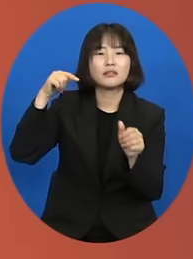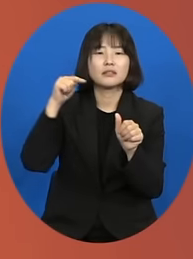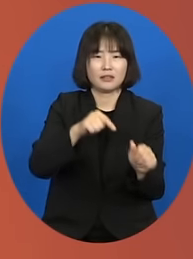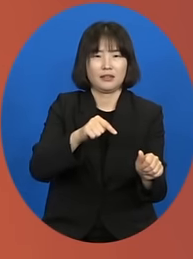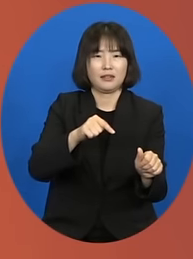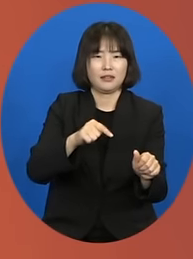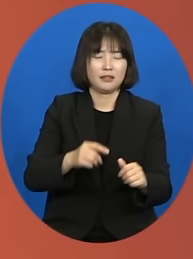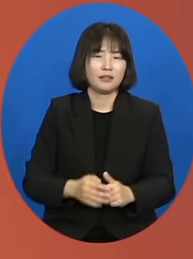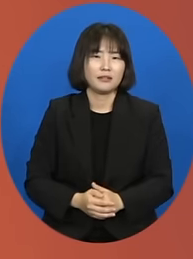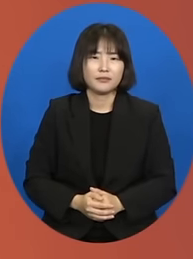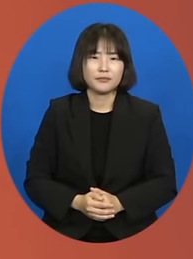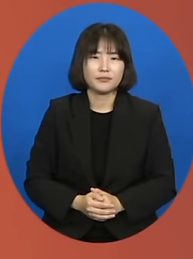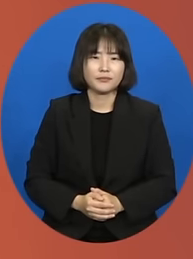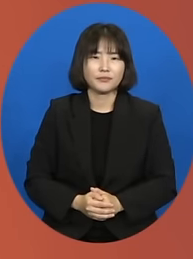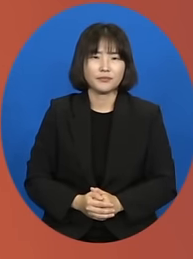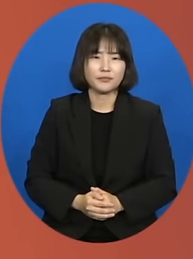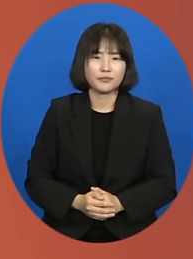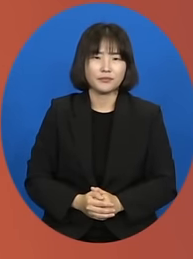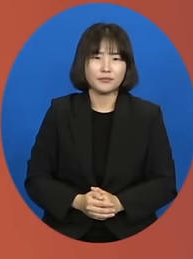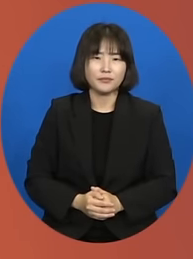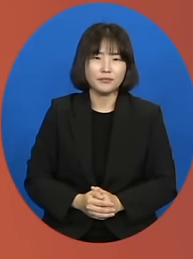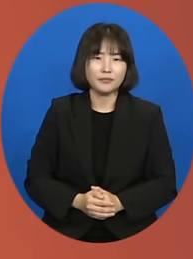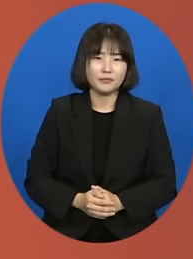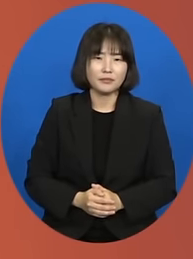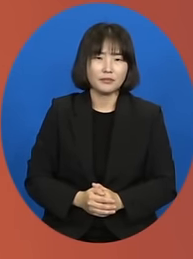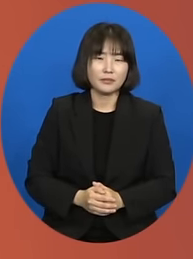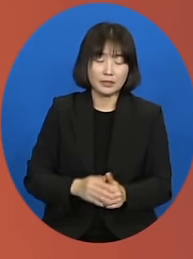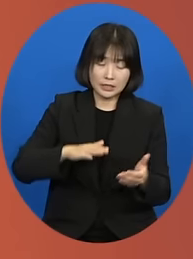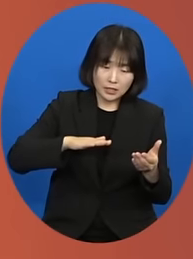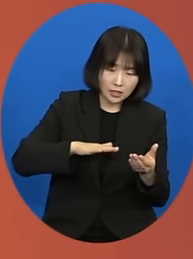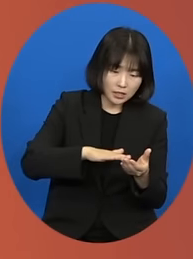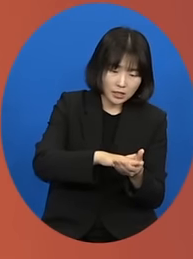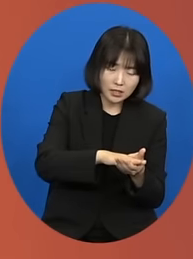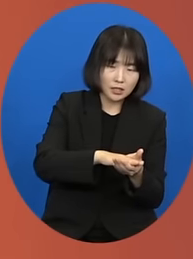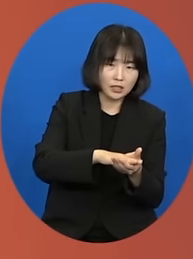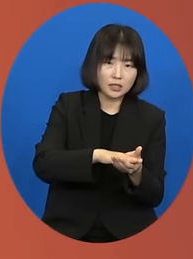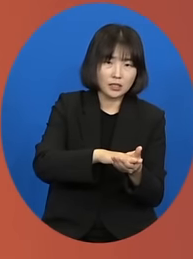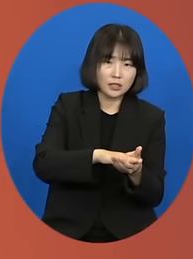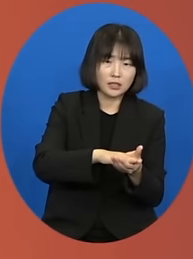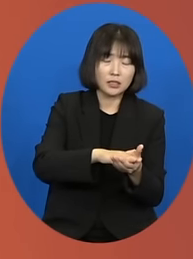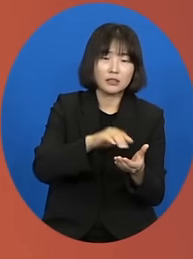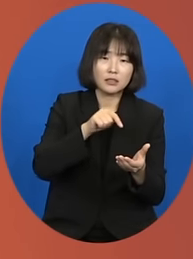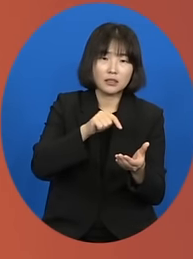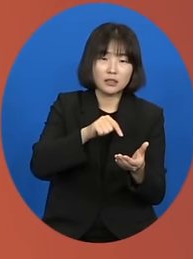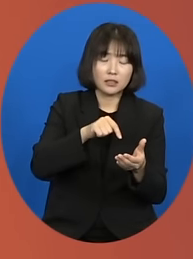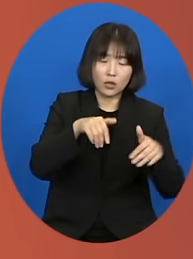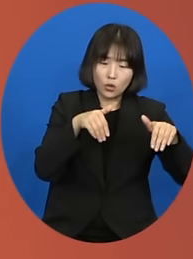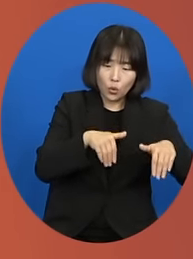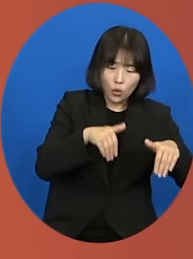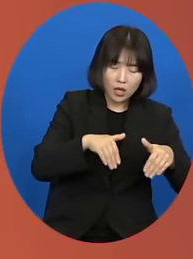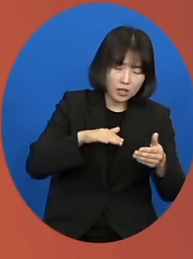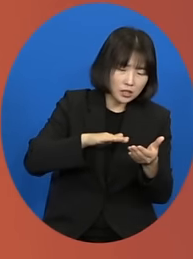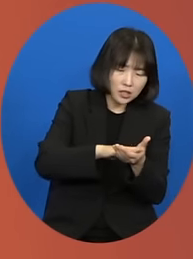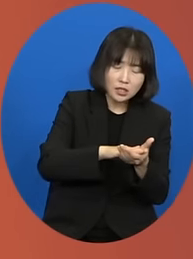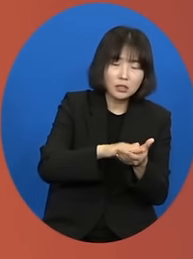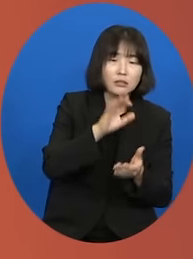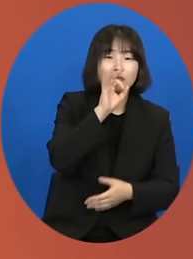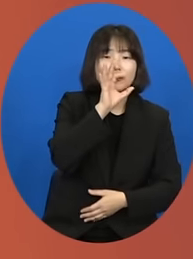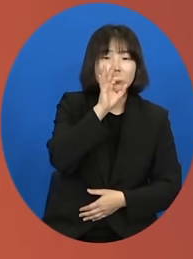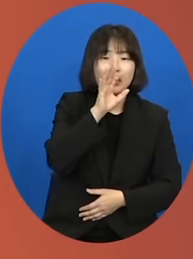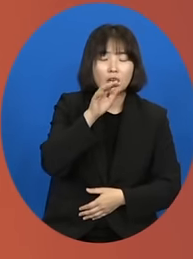벗으라. 신은, 노예는 신을 신을 수가 없어요. 주인만 신을 신을 수가